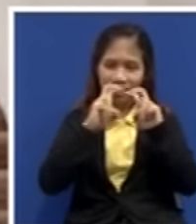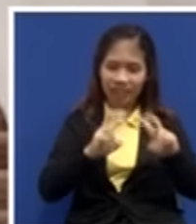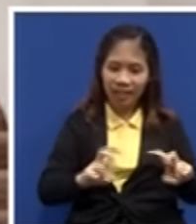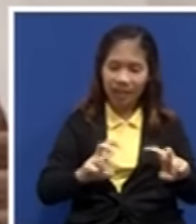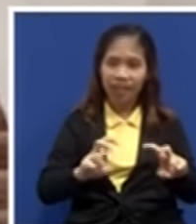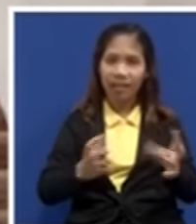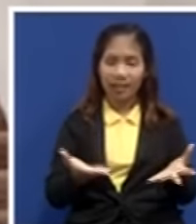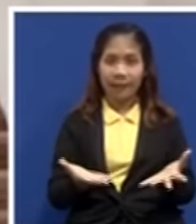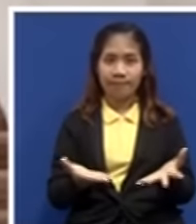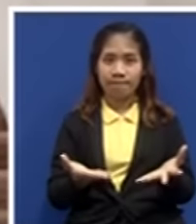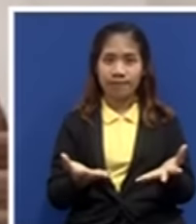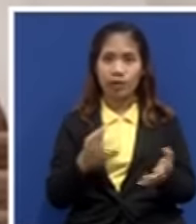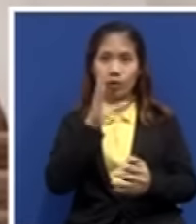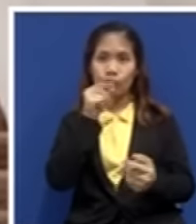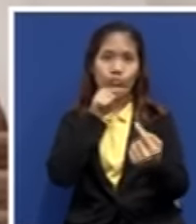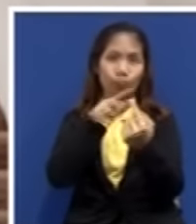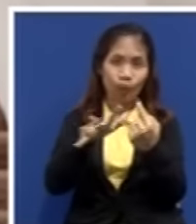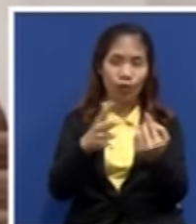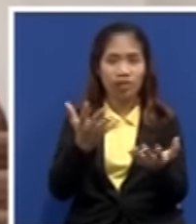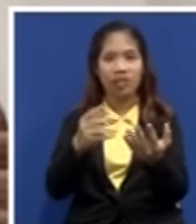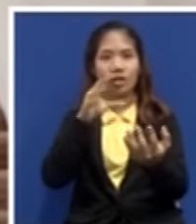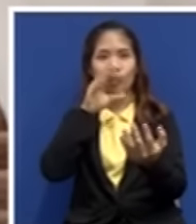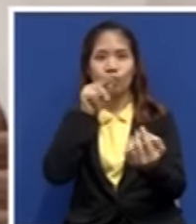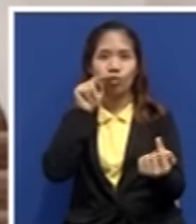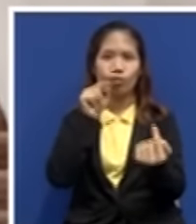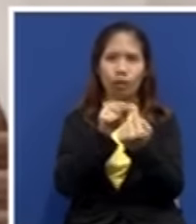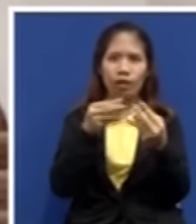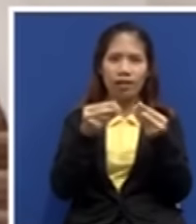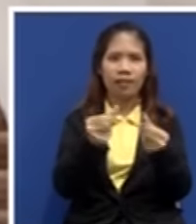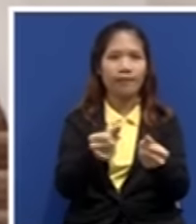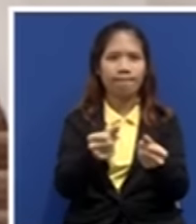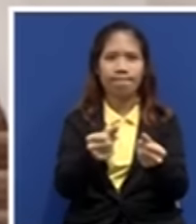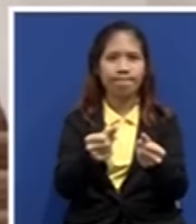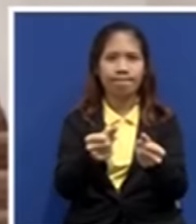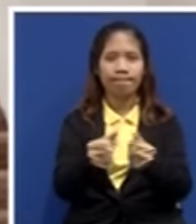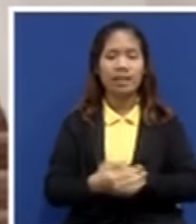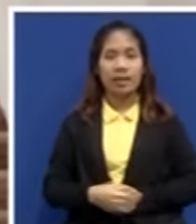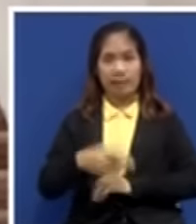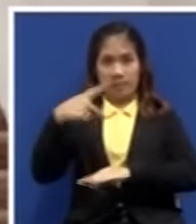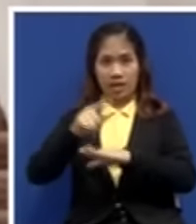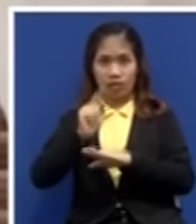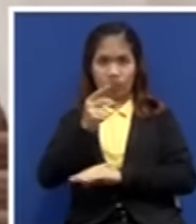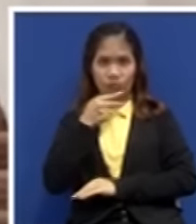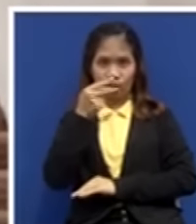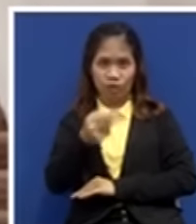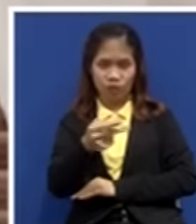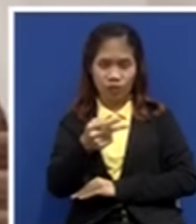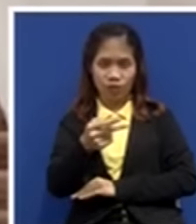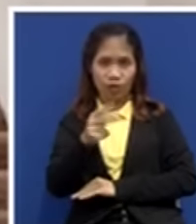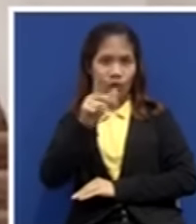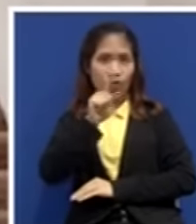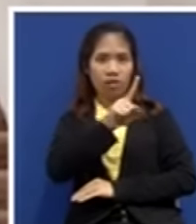ต่ว่าพูดไม่ตรงหรือพูดไม่เข้าเนื้อหาสาระเพียงอย่างเดียวไม่ได้ท่านประธานต้องดูนะครับใน